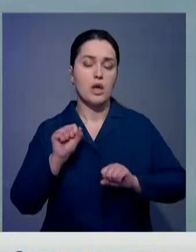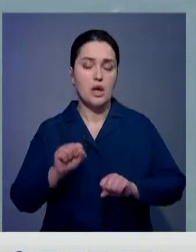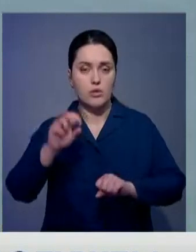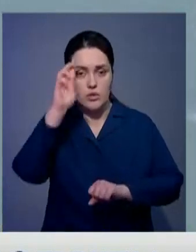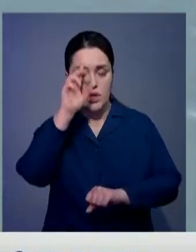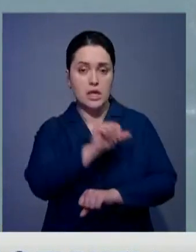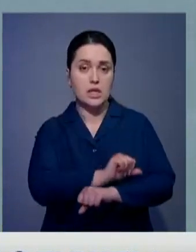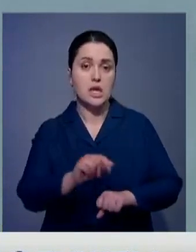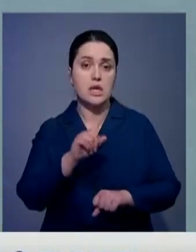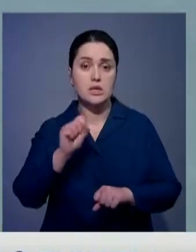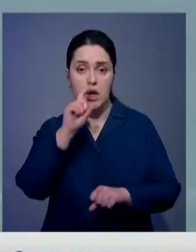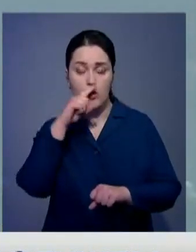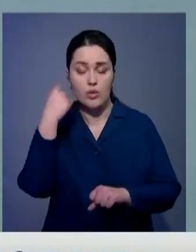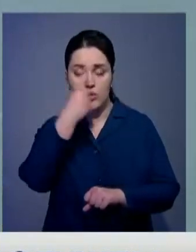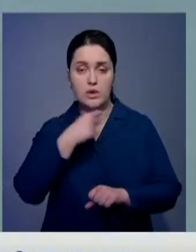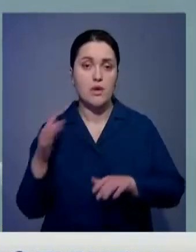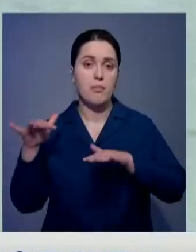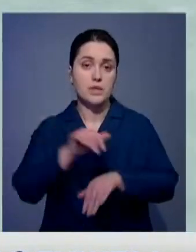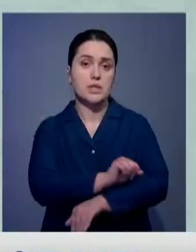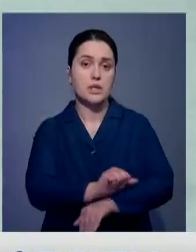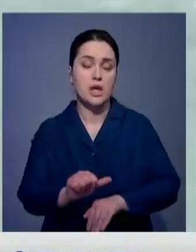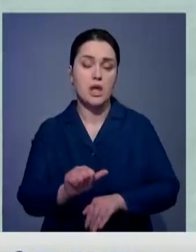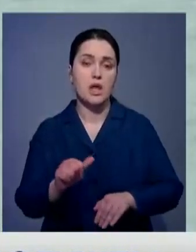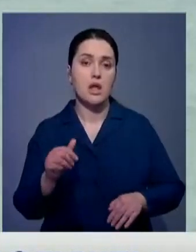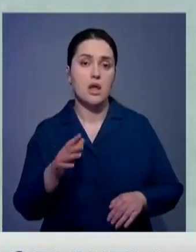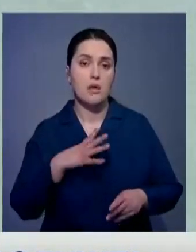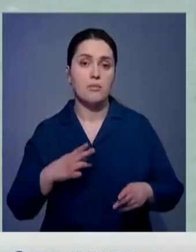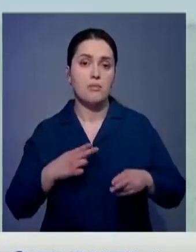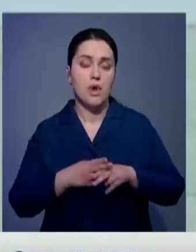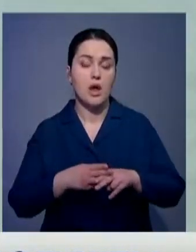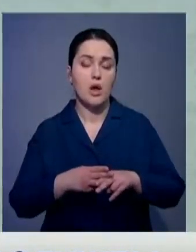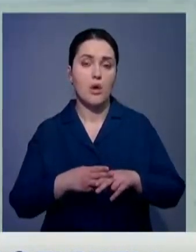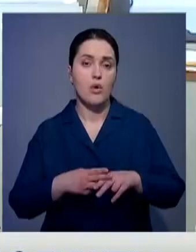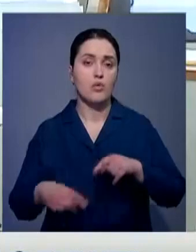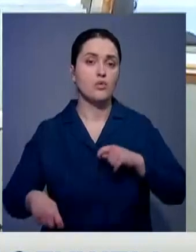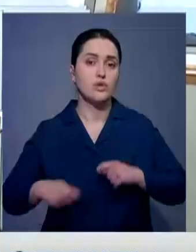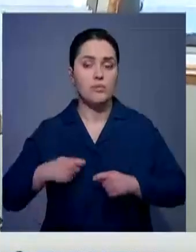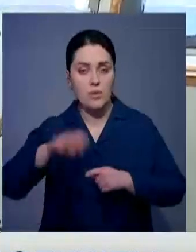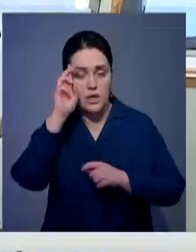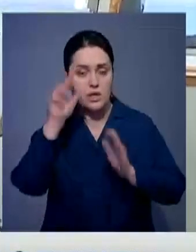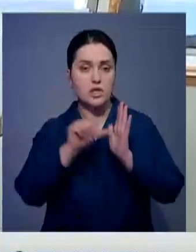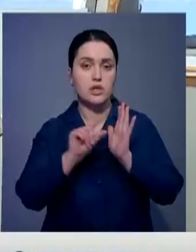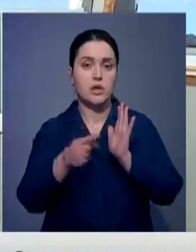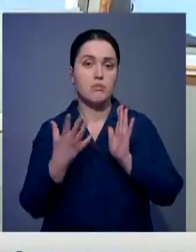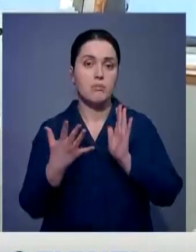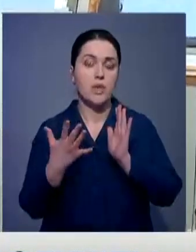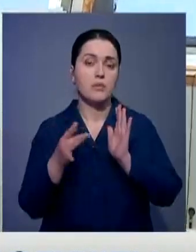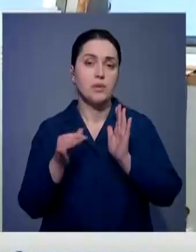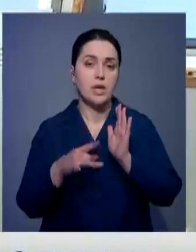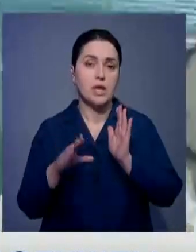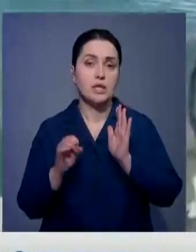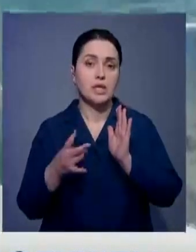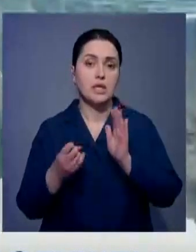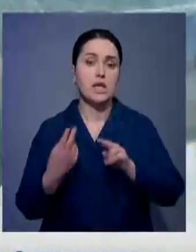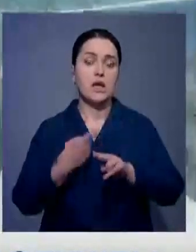границы. Только за последний год морским пограничникам региона удалось предотвратить ущерб государству на 6,5 миллиардов тенге. В естественную